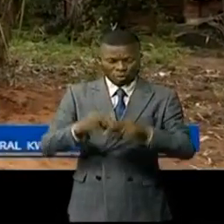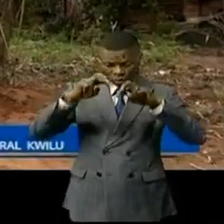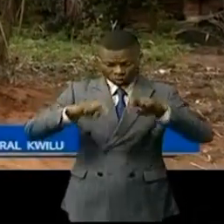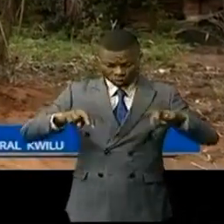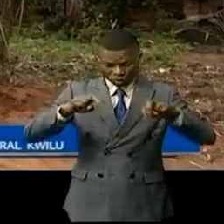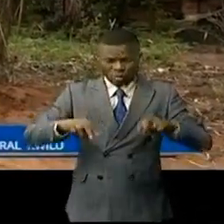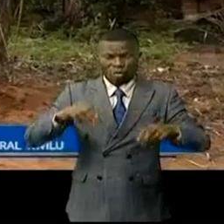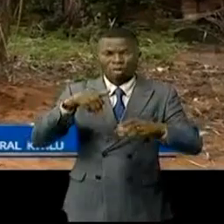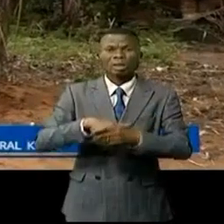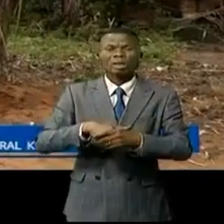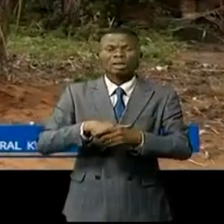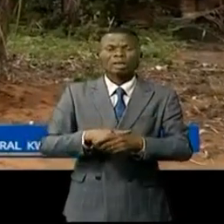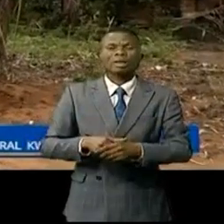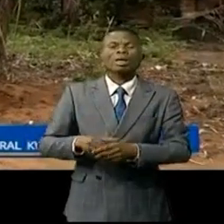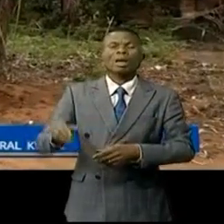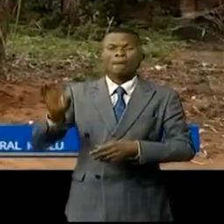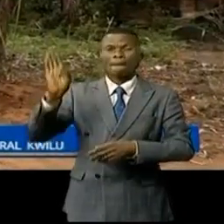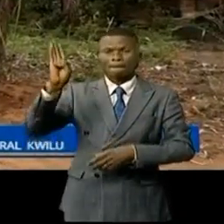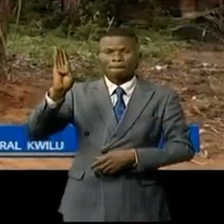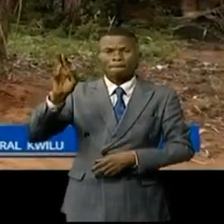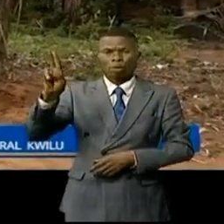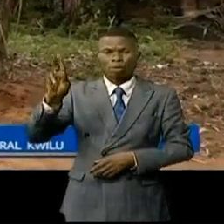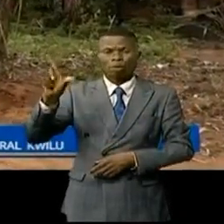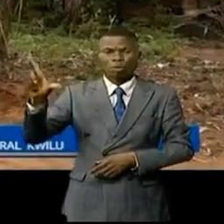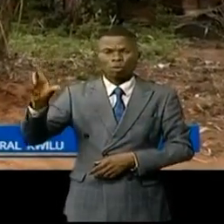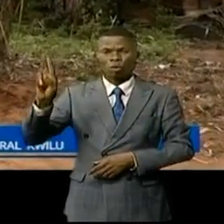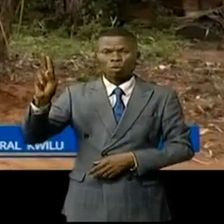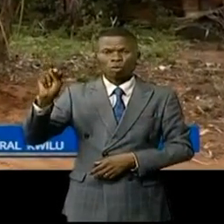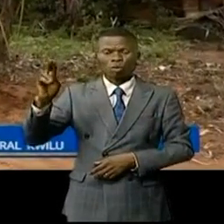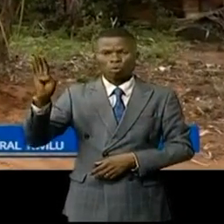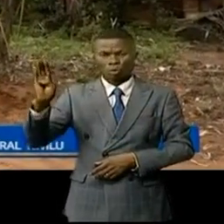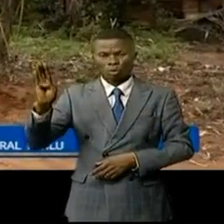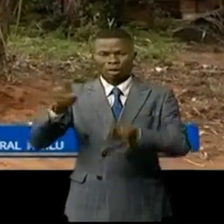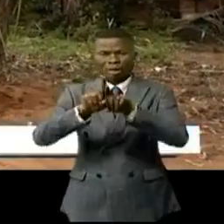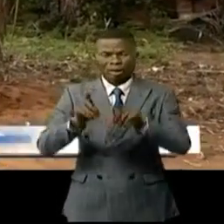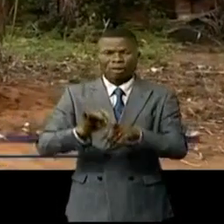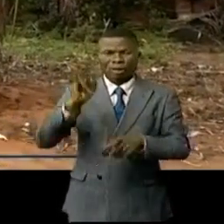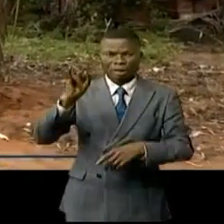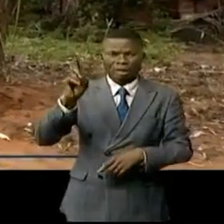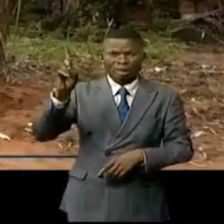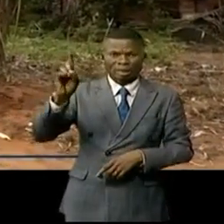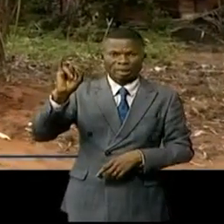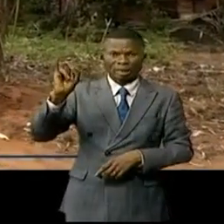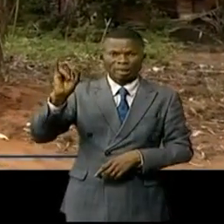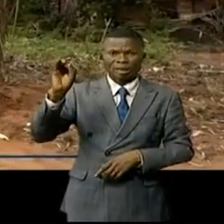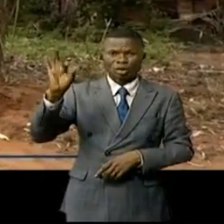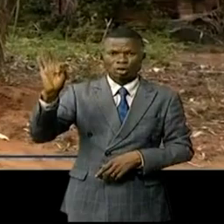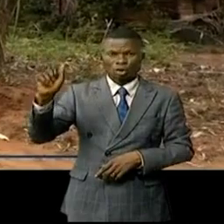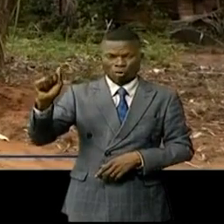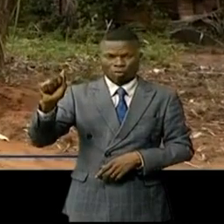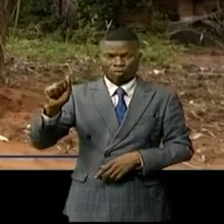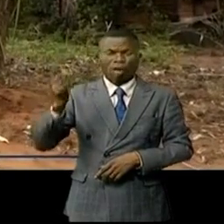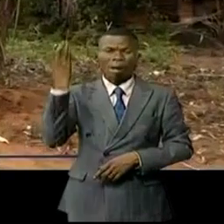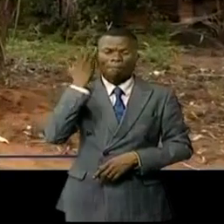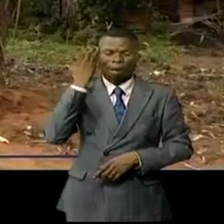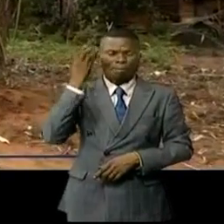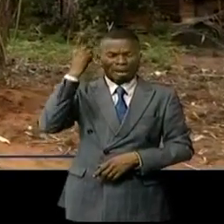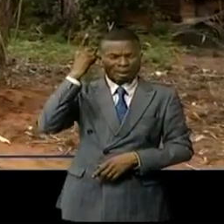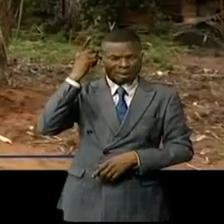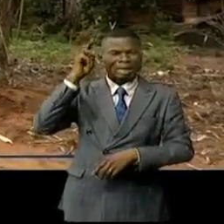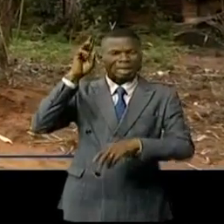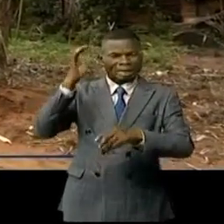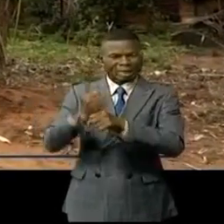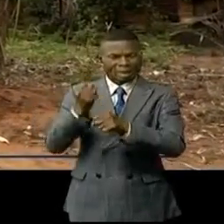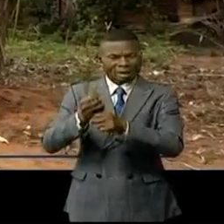travers le territoire de Bulungu, Bungu et Idiofa. C'est le territoire qu'occupait Papakine. Je connais tous